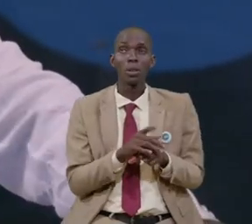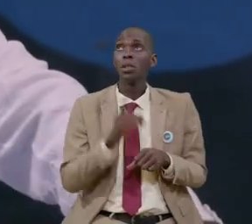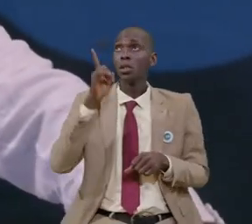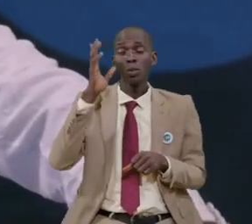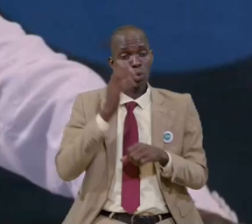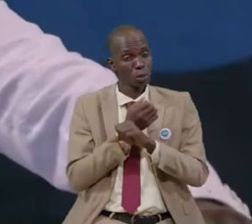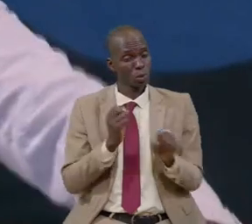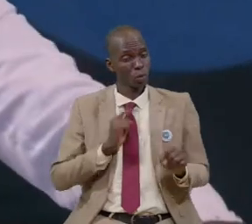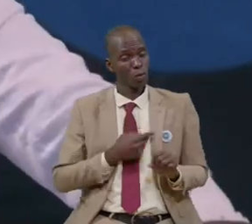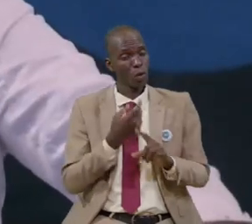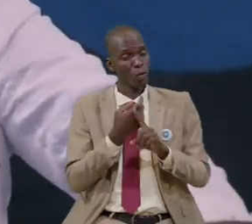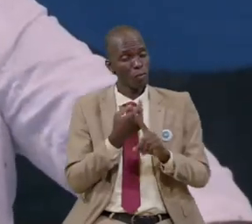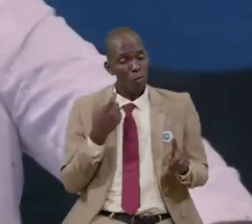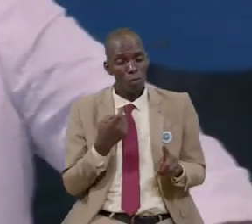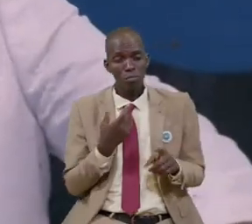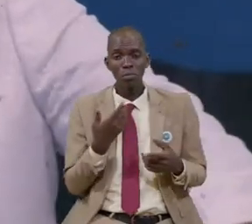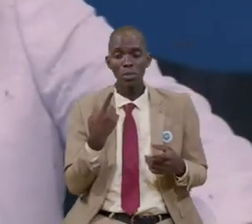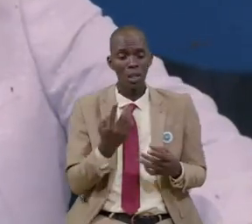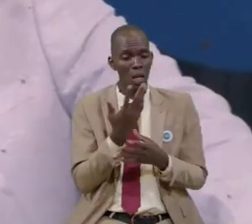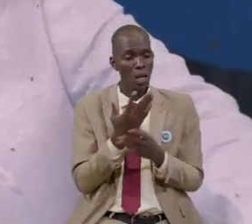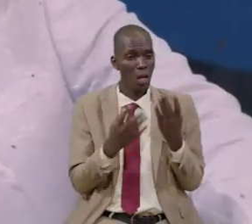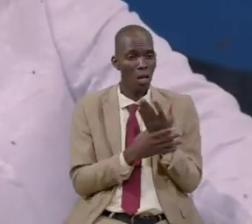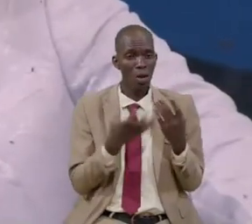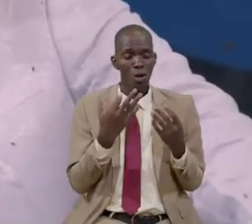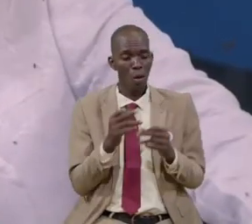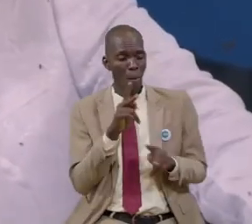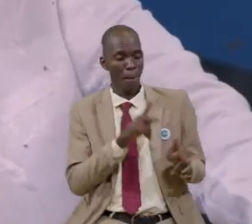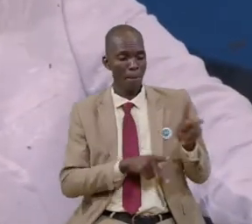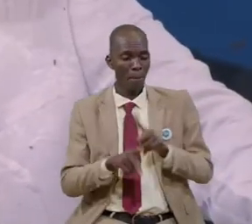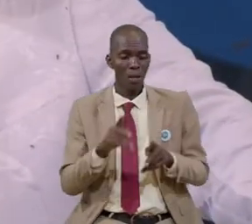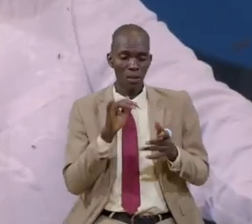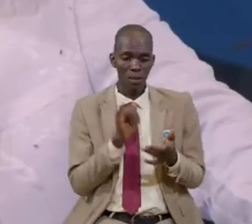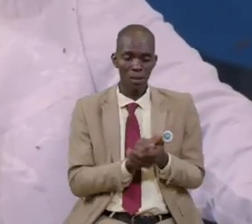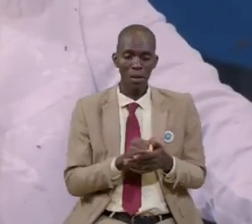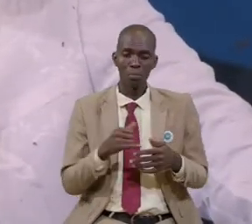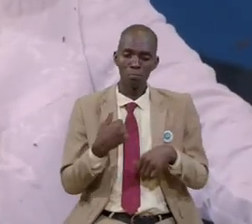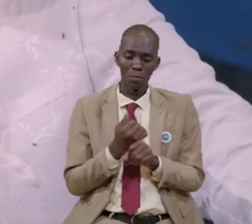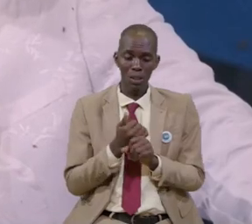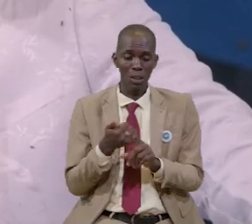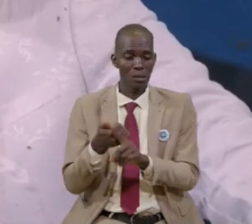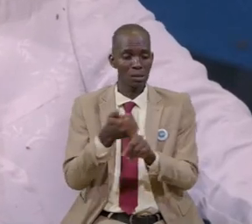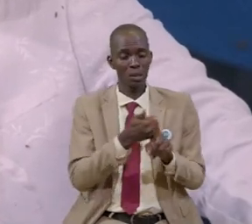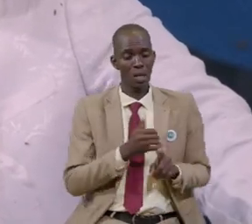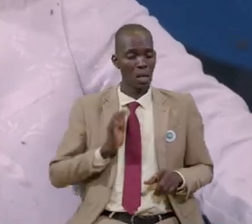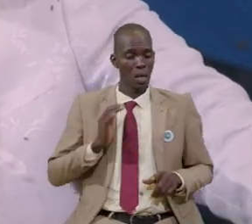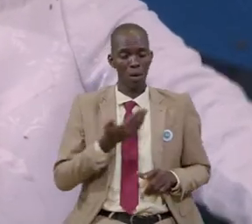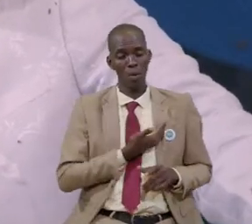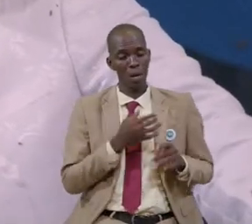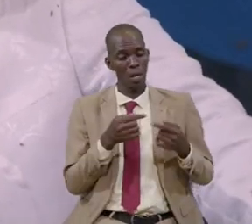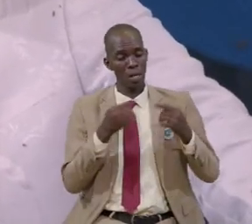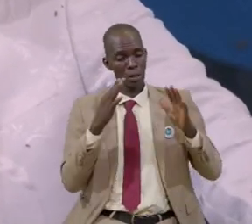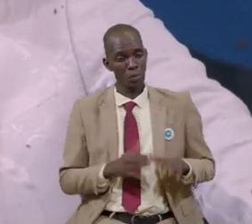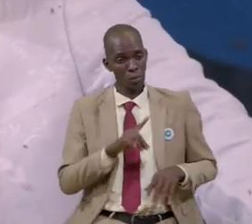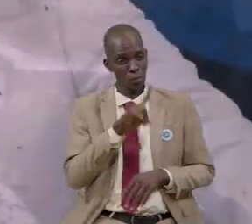délivrera même de la main des gens qui se font nos ennemis. Il